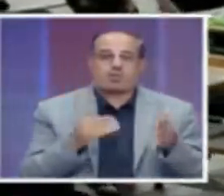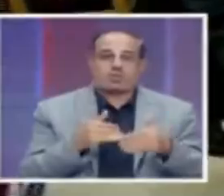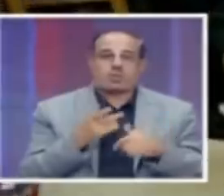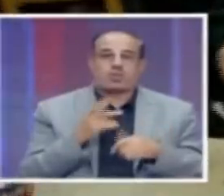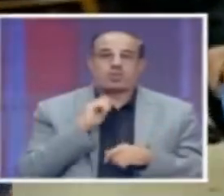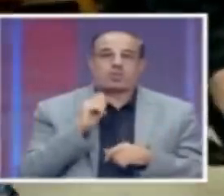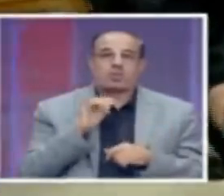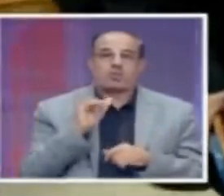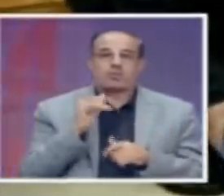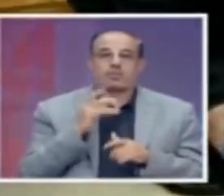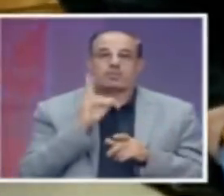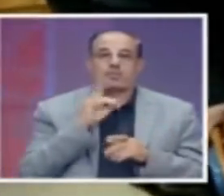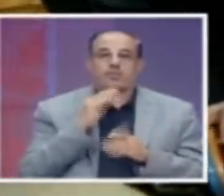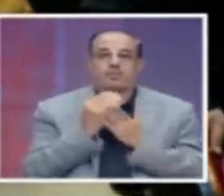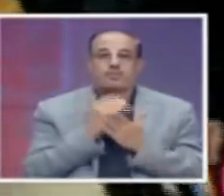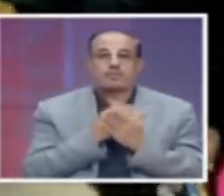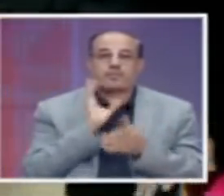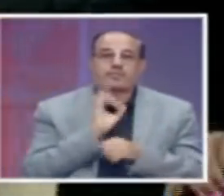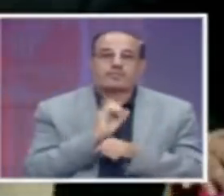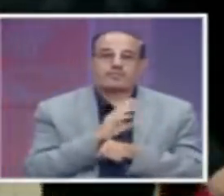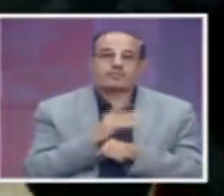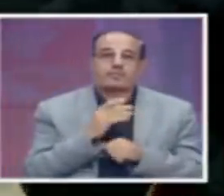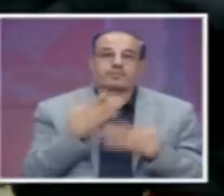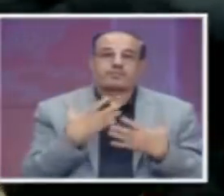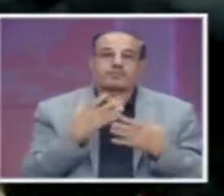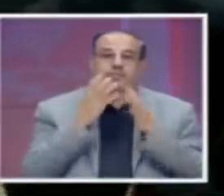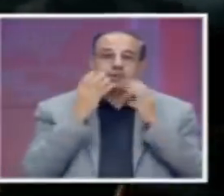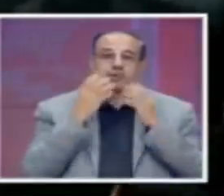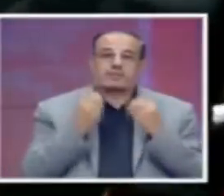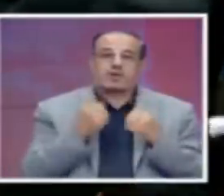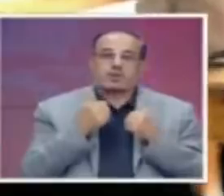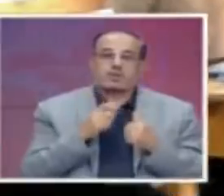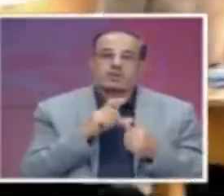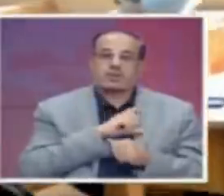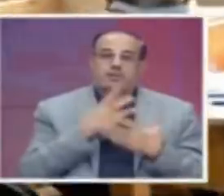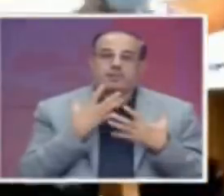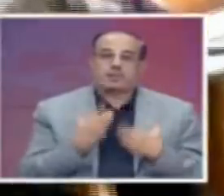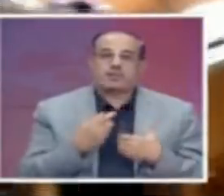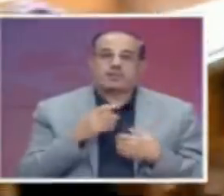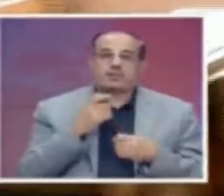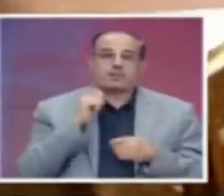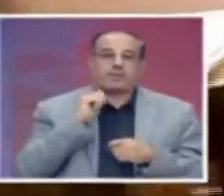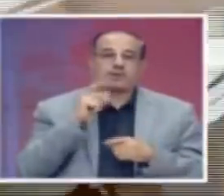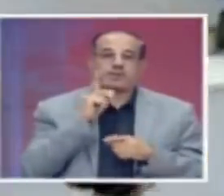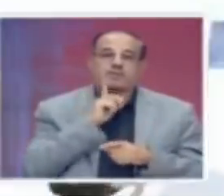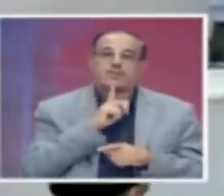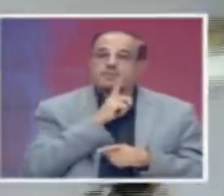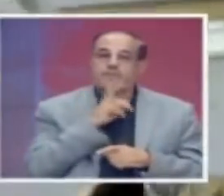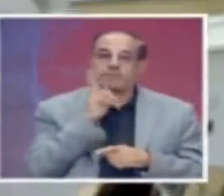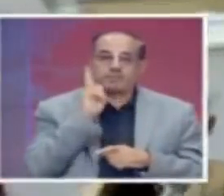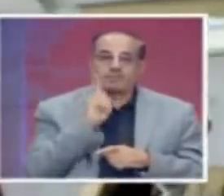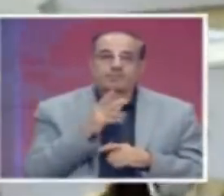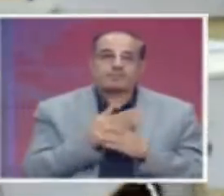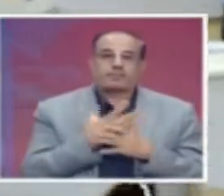وأكد المحافظ ضرورة انضباط العملية التعليمية وتوفير المناخ الجيد للطلاب. محافظ بني سويف الدكتور محمد هاني